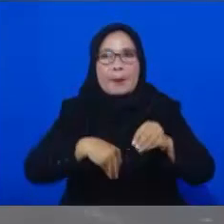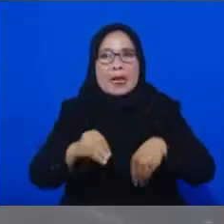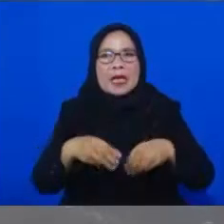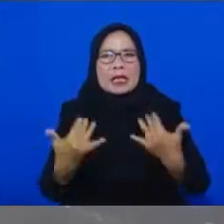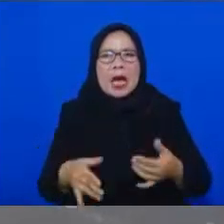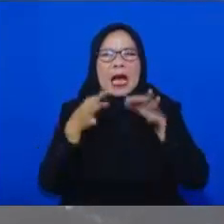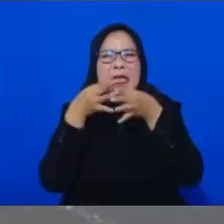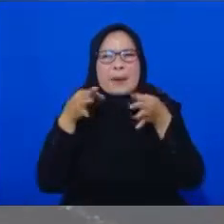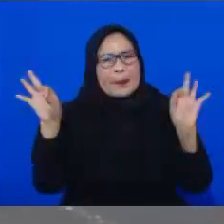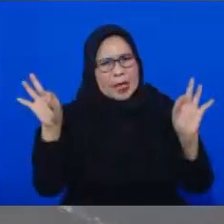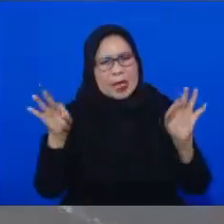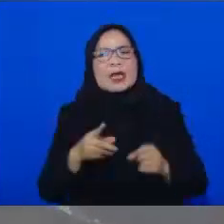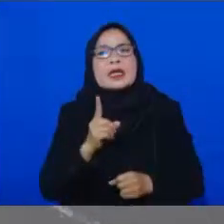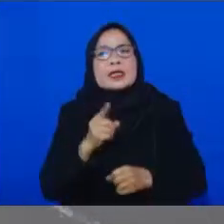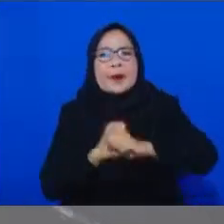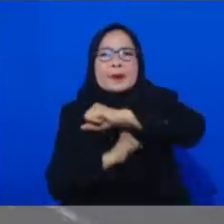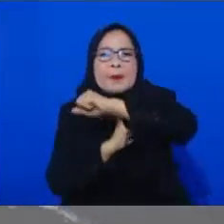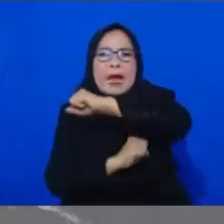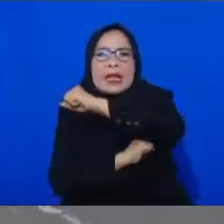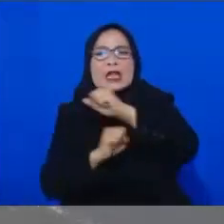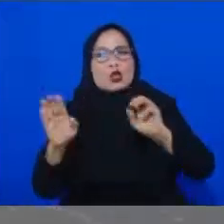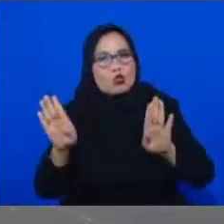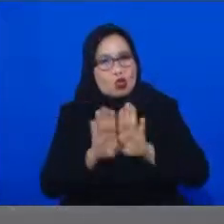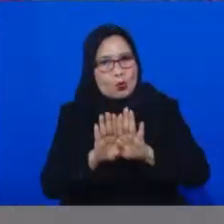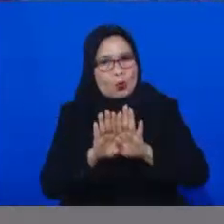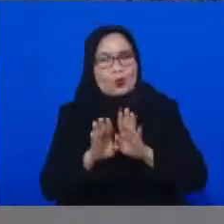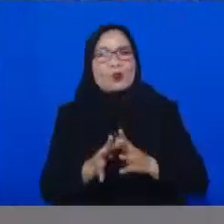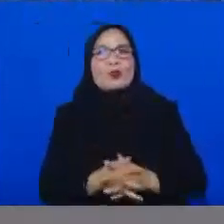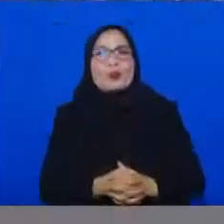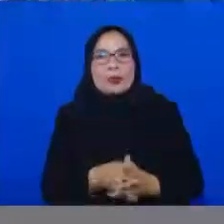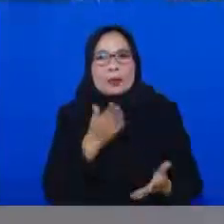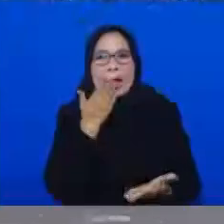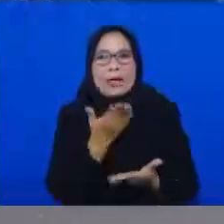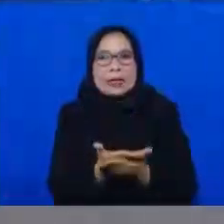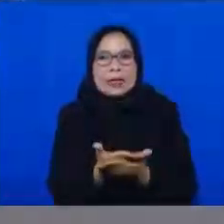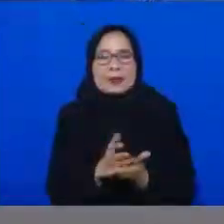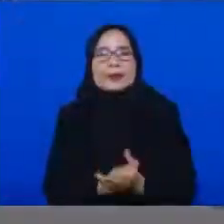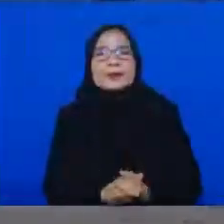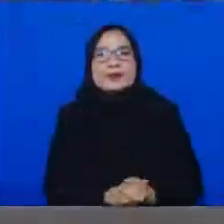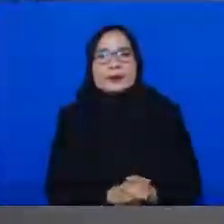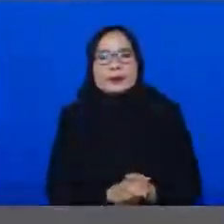pengunjung dampak penutupan jembatan Otista. Tim Liputan, CNN Indonesia.